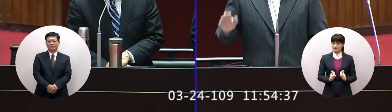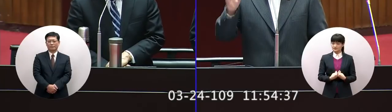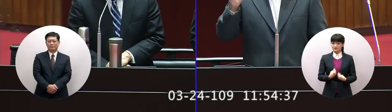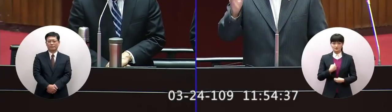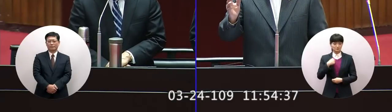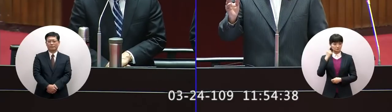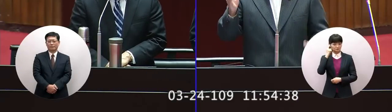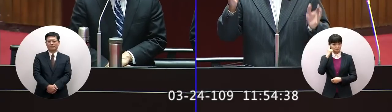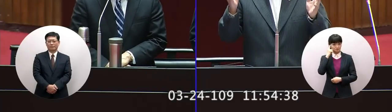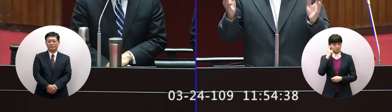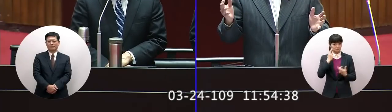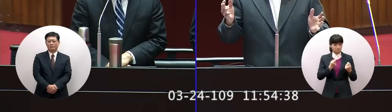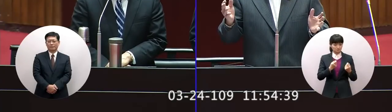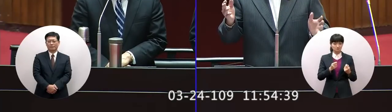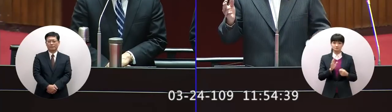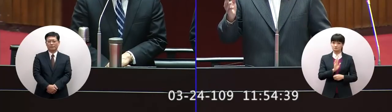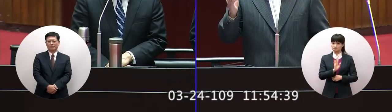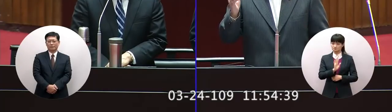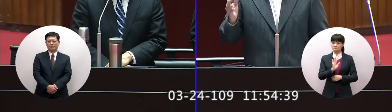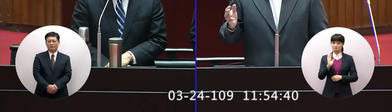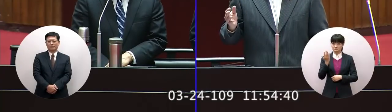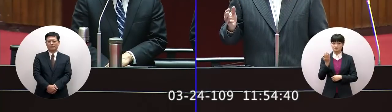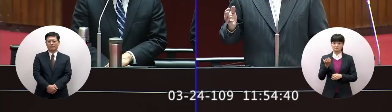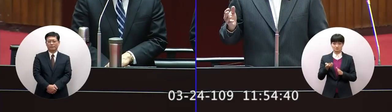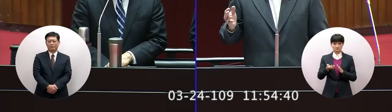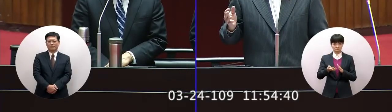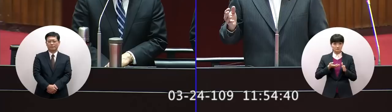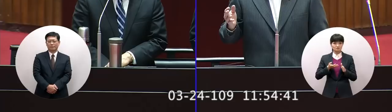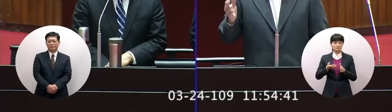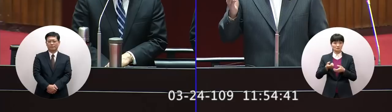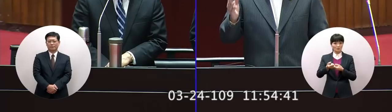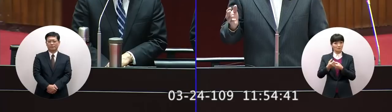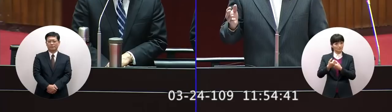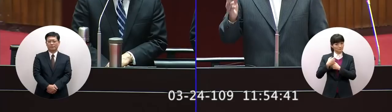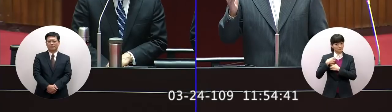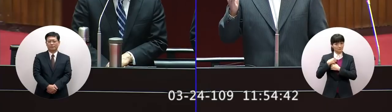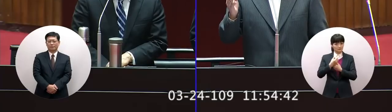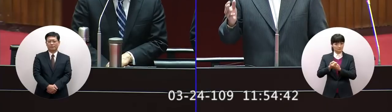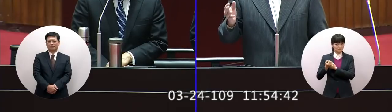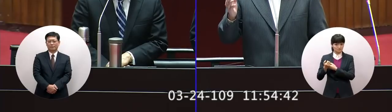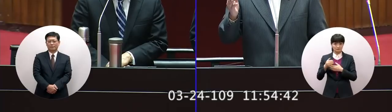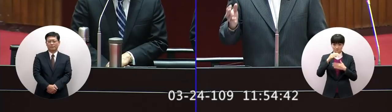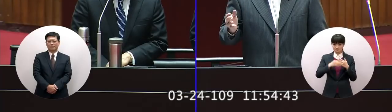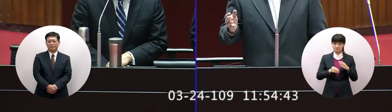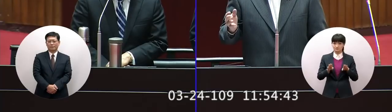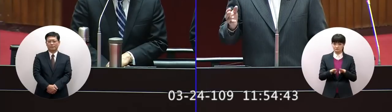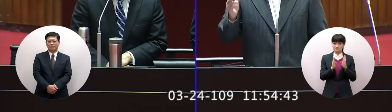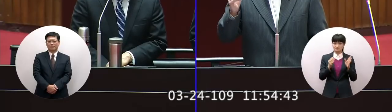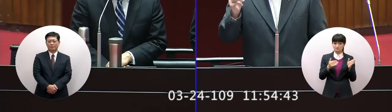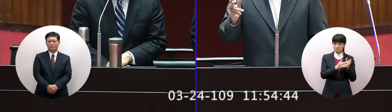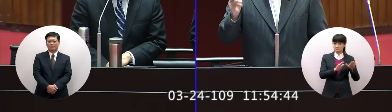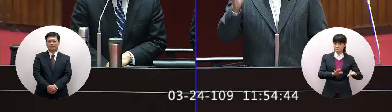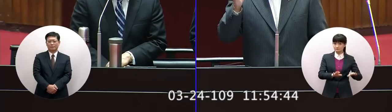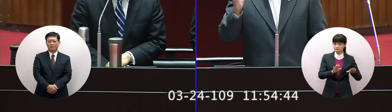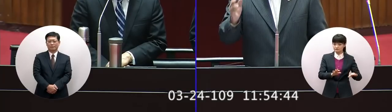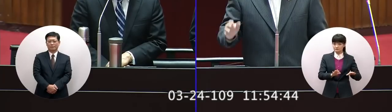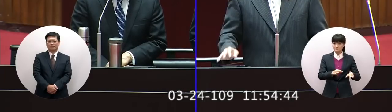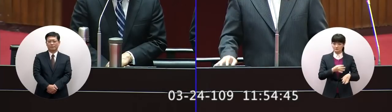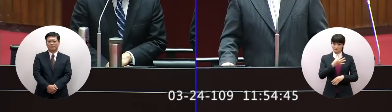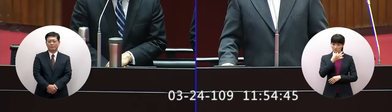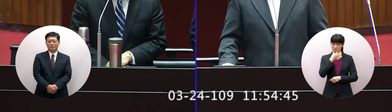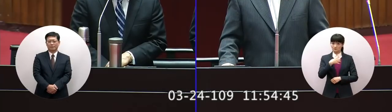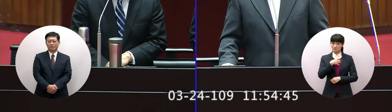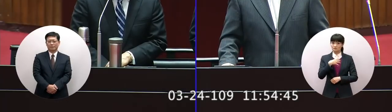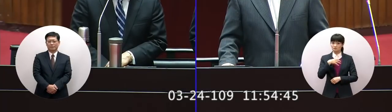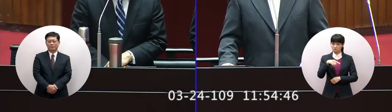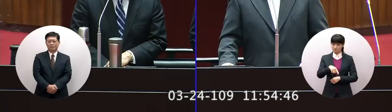但是从募兵制到现在军事替代役的确在后备动员方面存在些事